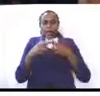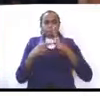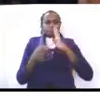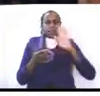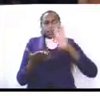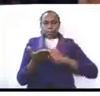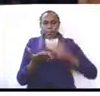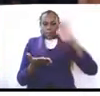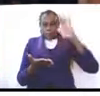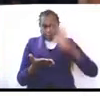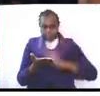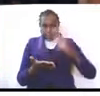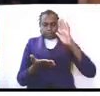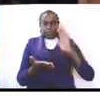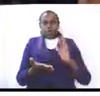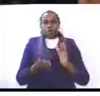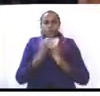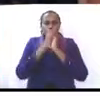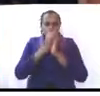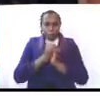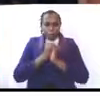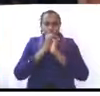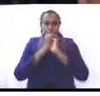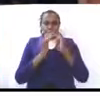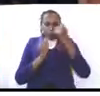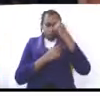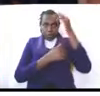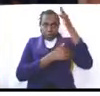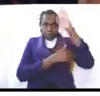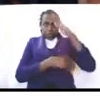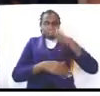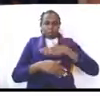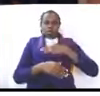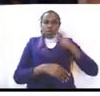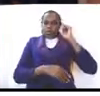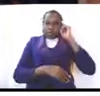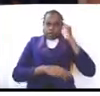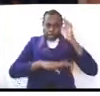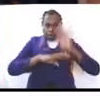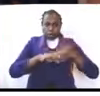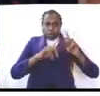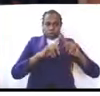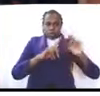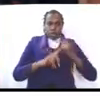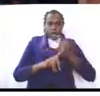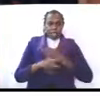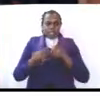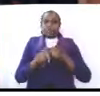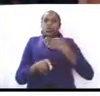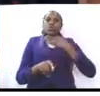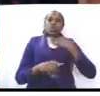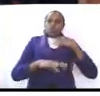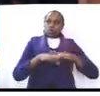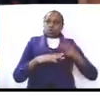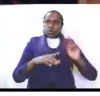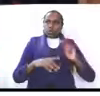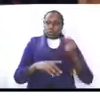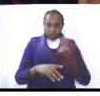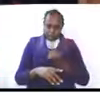litukuzwe. Tunakuabudu kwa kuwa wewe Mungu wetu, na tutafakaria mema, unatutakia mema katika maisha